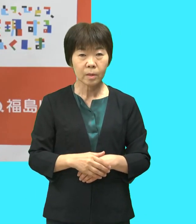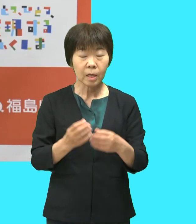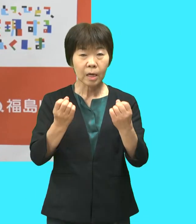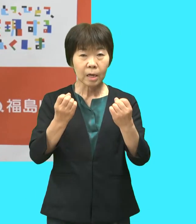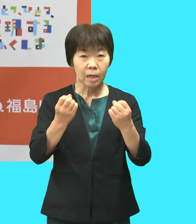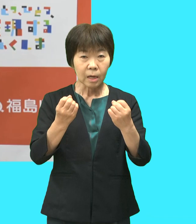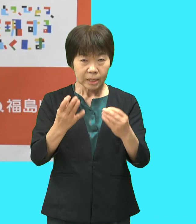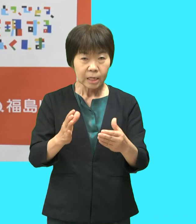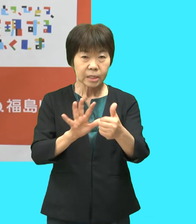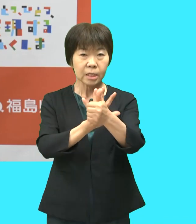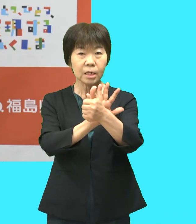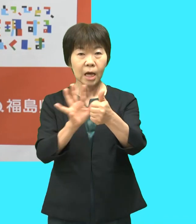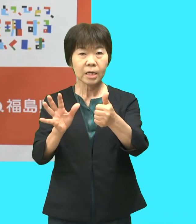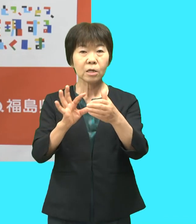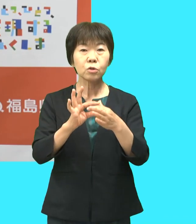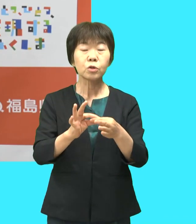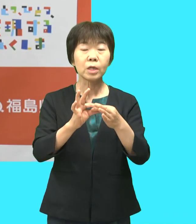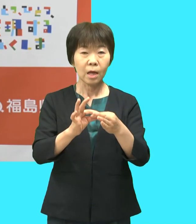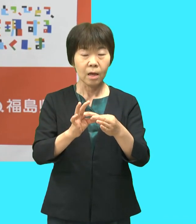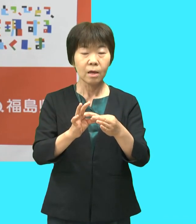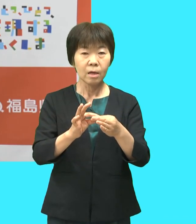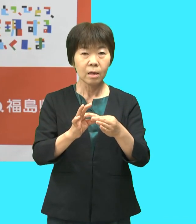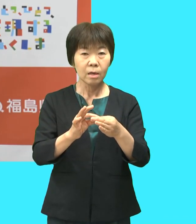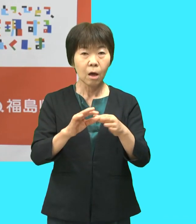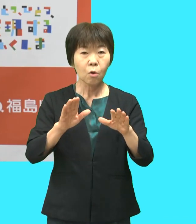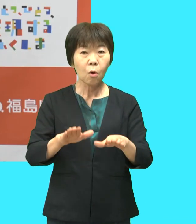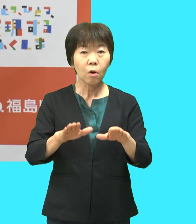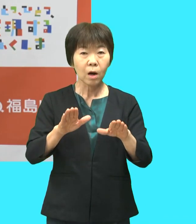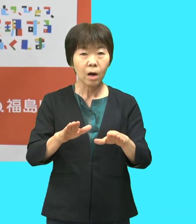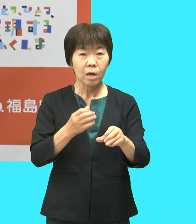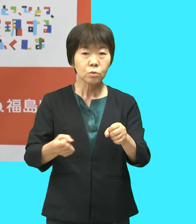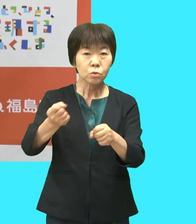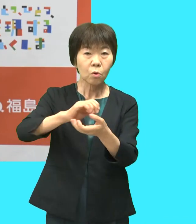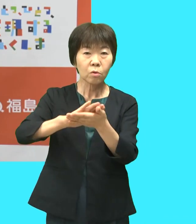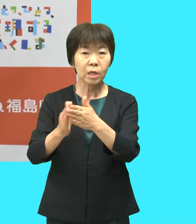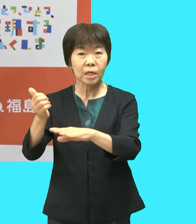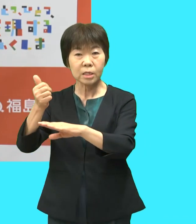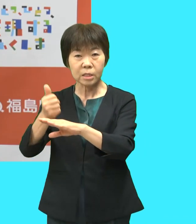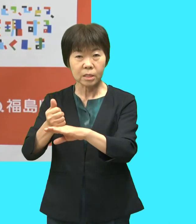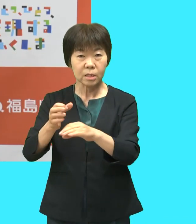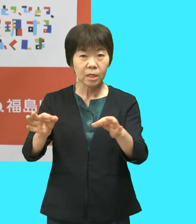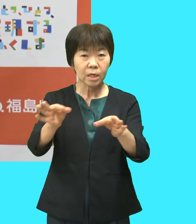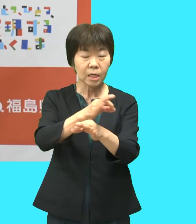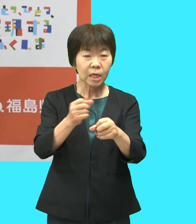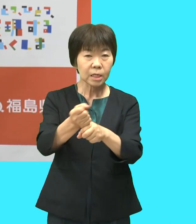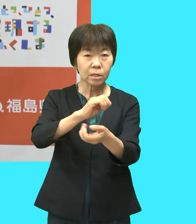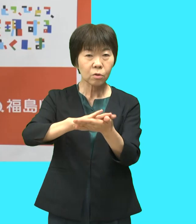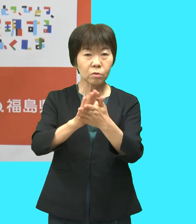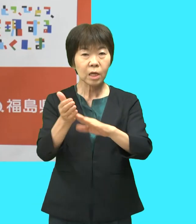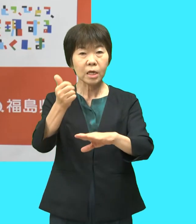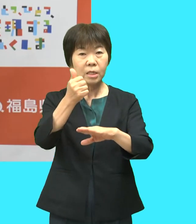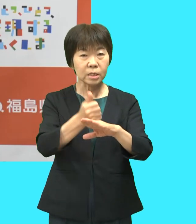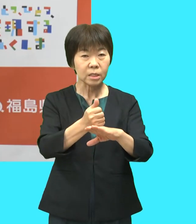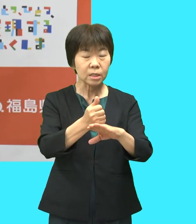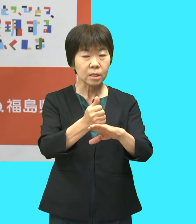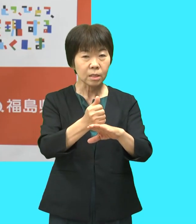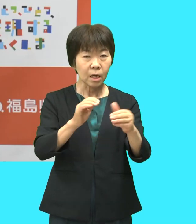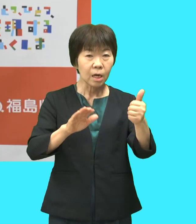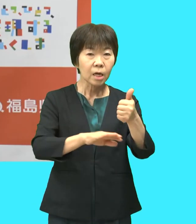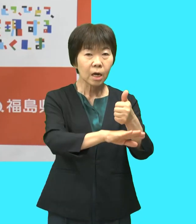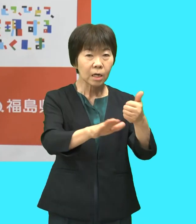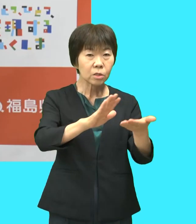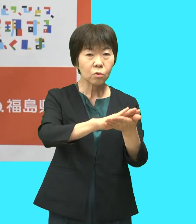しい内閣についてでありますが、今回復興大臣、経済産業大臣、環境大臣